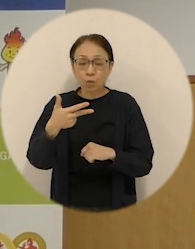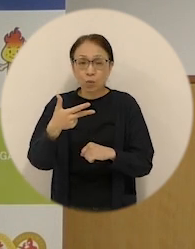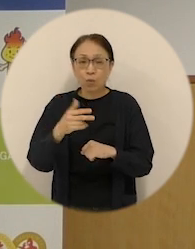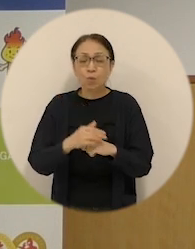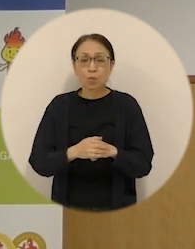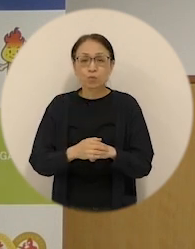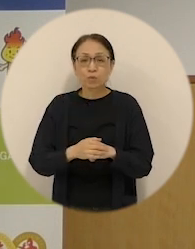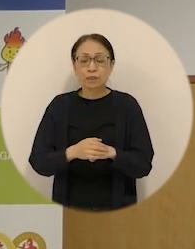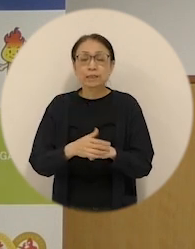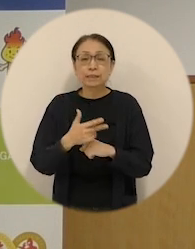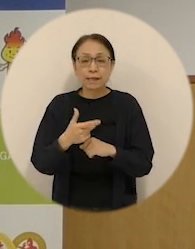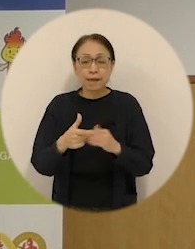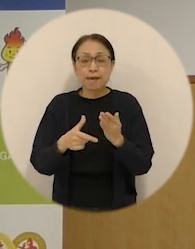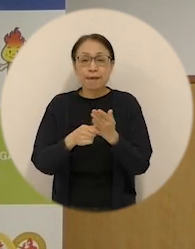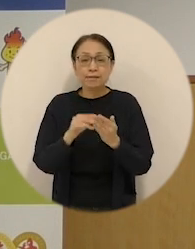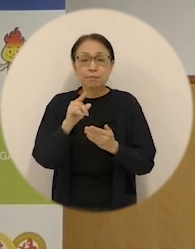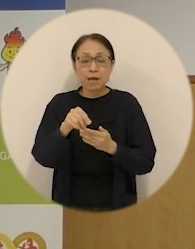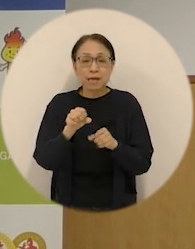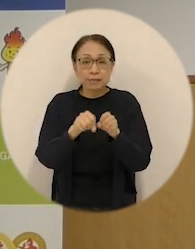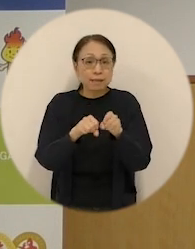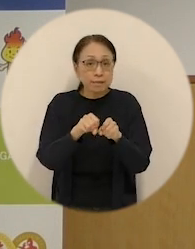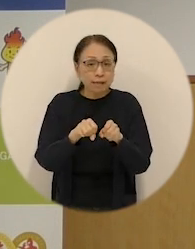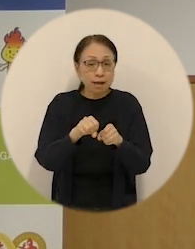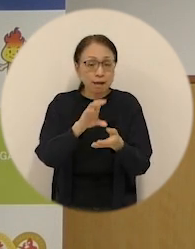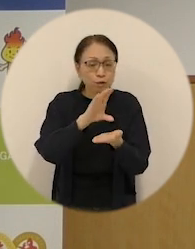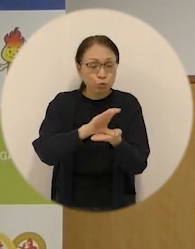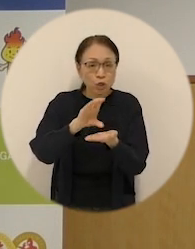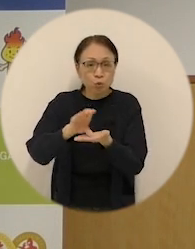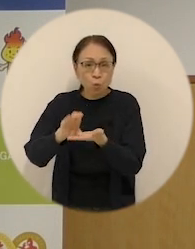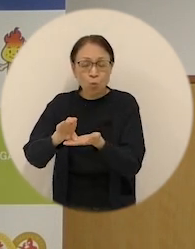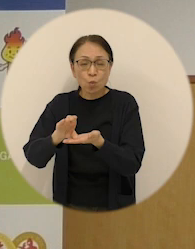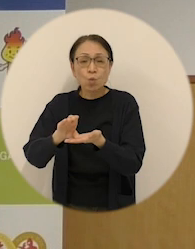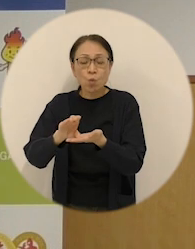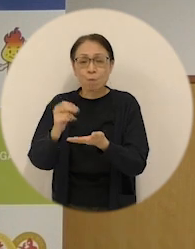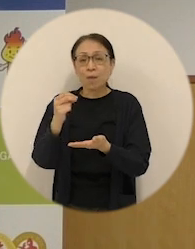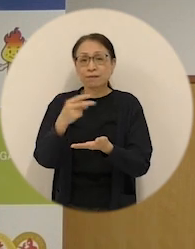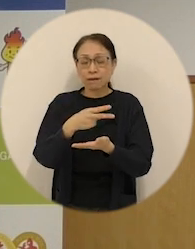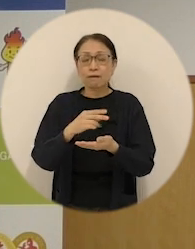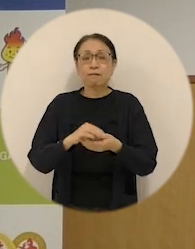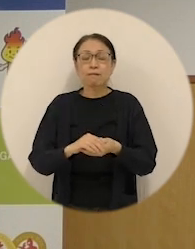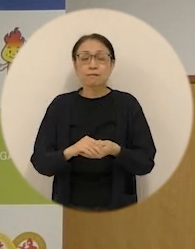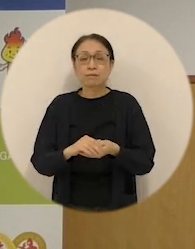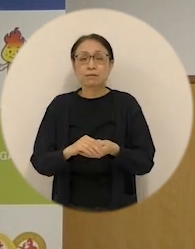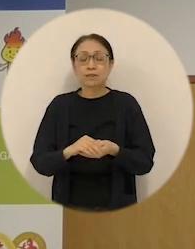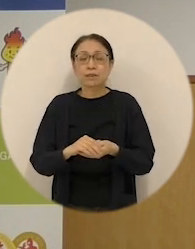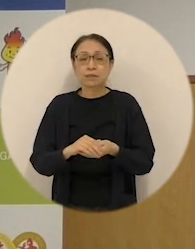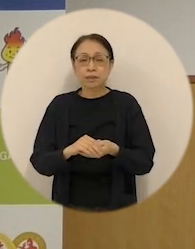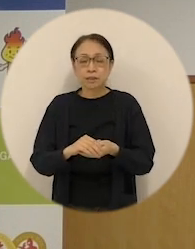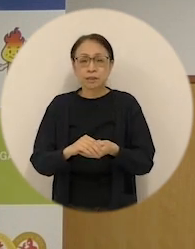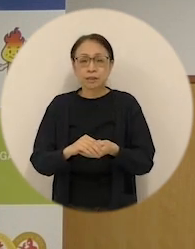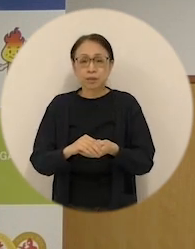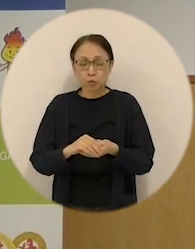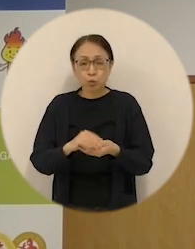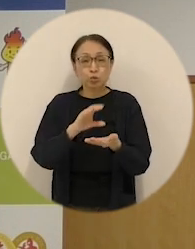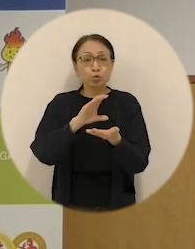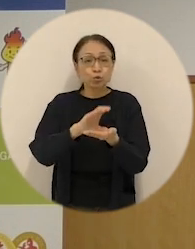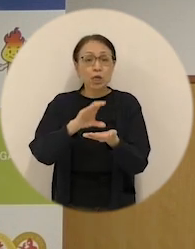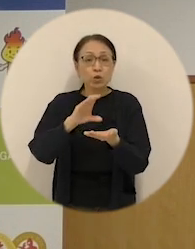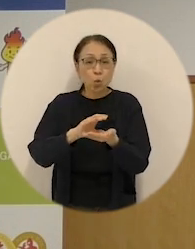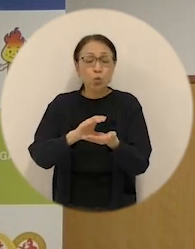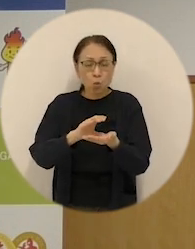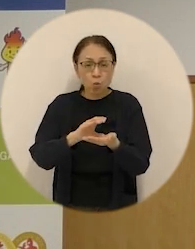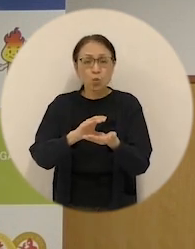賀川駅前自転車等駐車場及び、須賀川市駅前駐車場